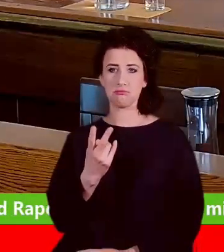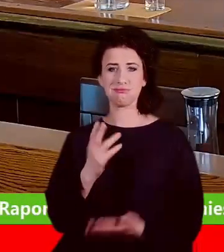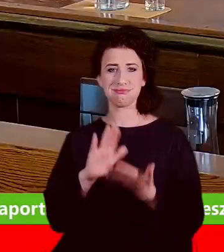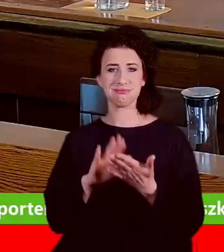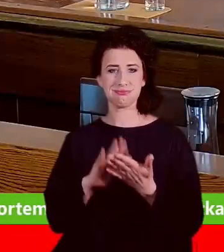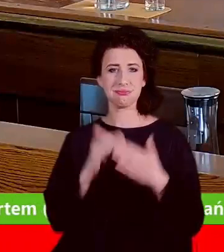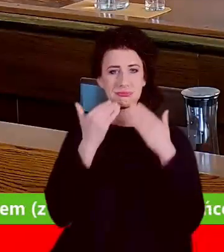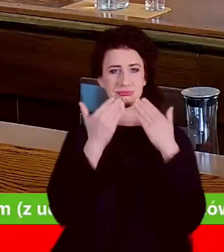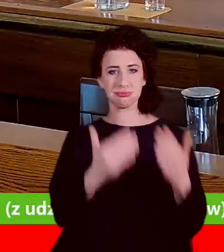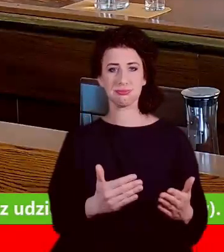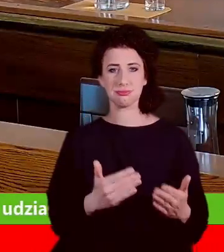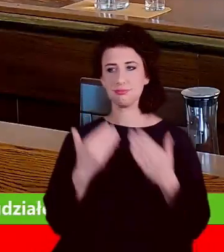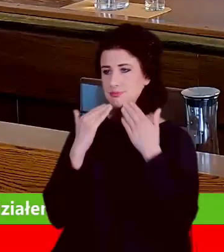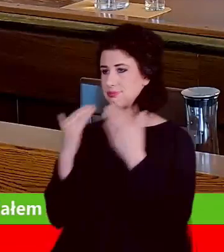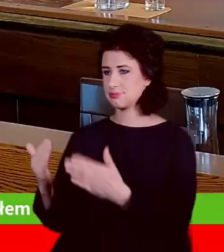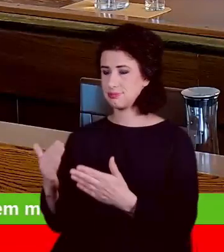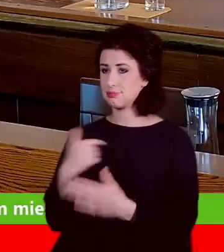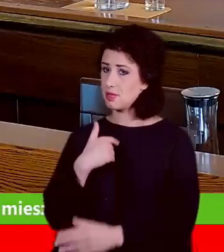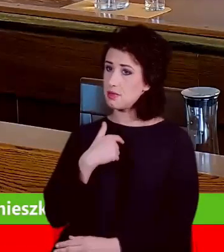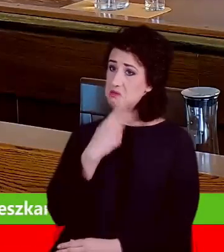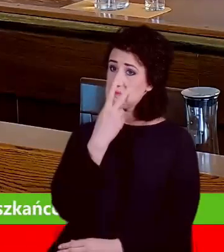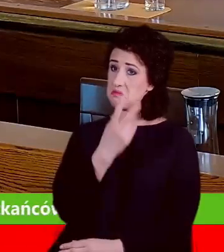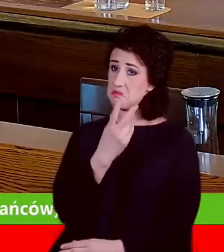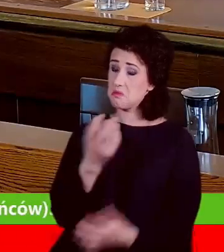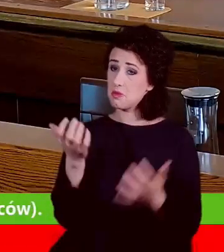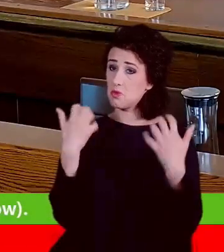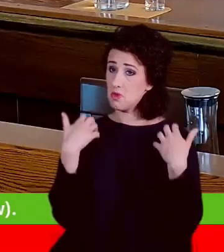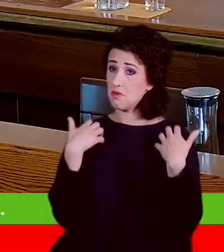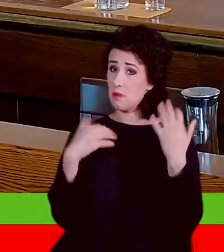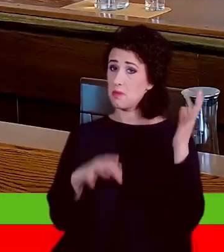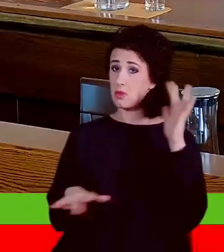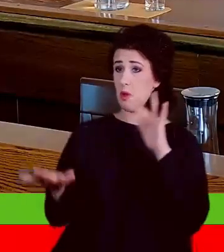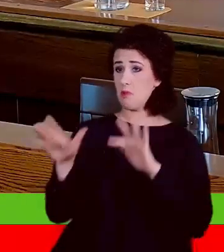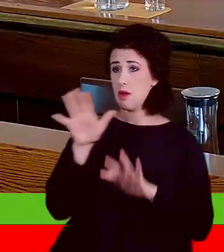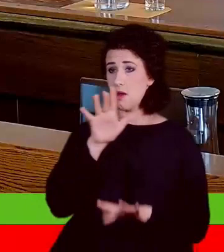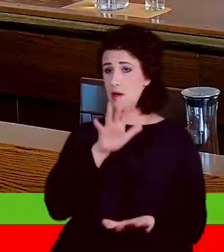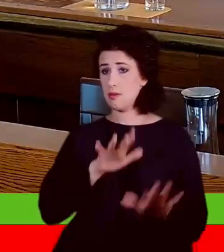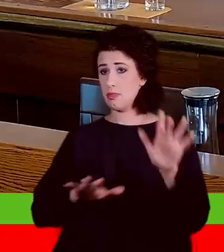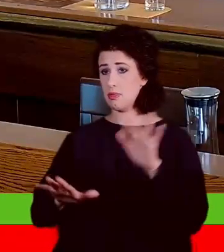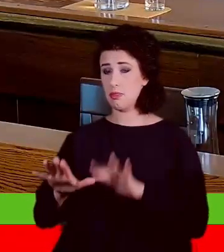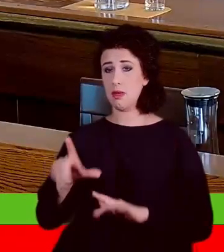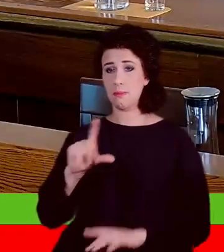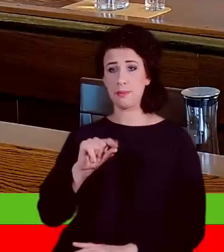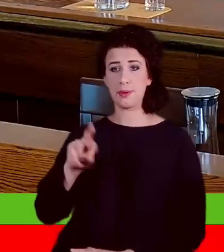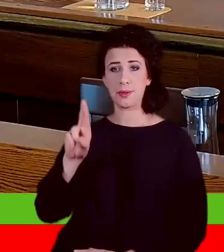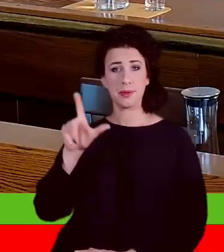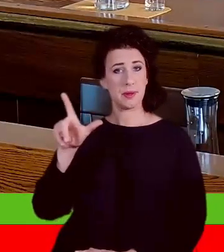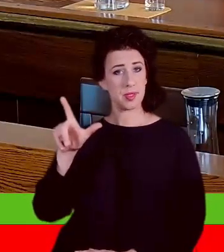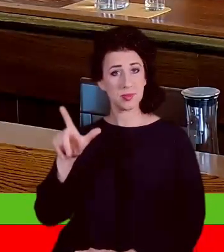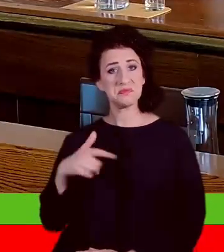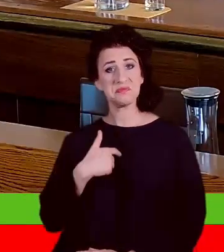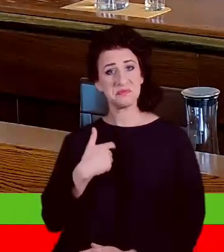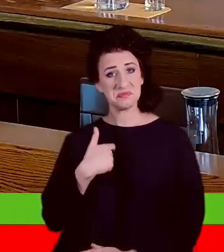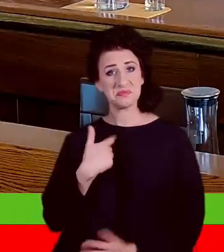no, po prostu pozwoliły mi zobaczyć żywą kronikę propagandową taką PRL-owską. No ja